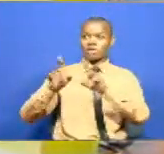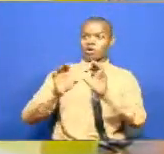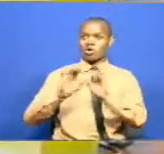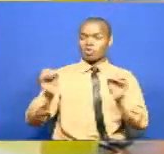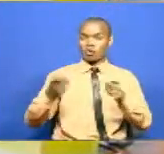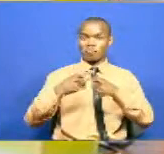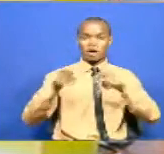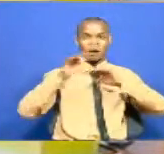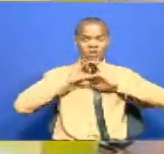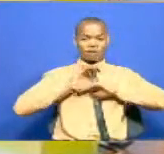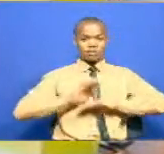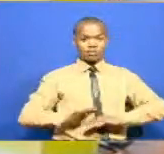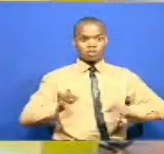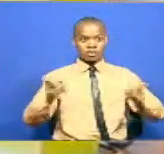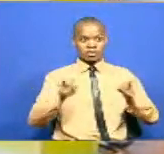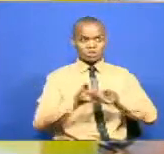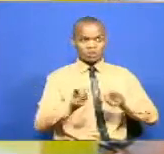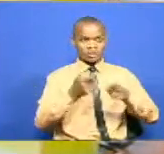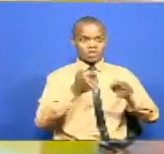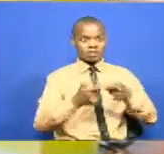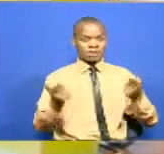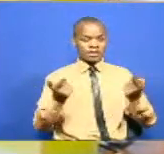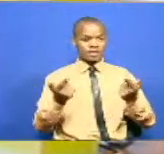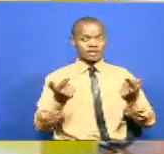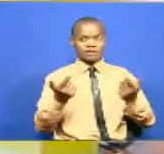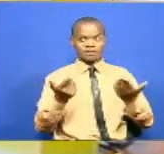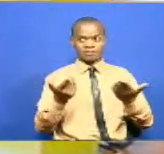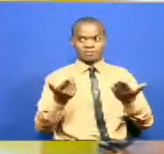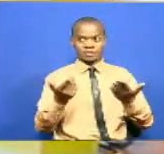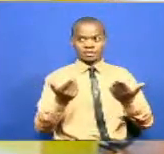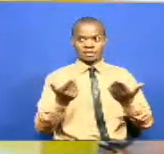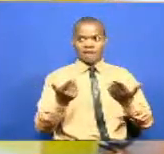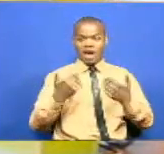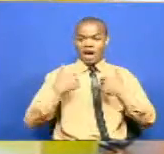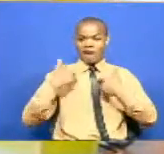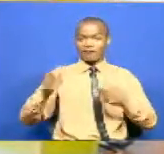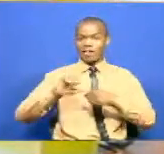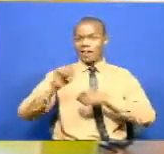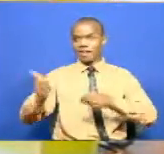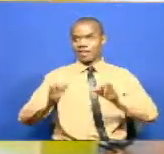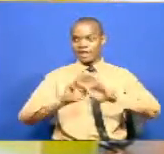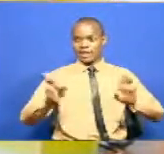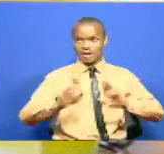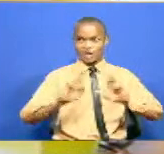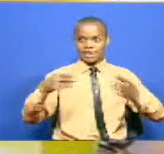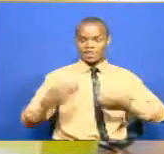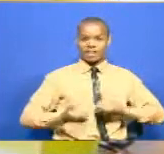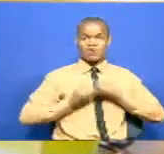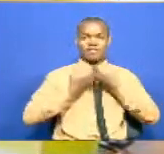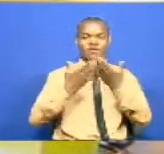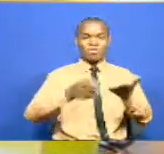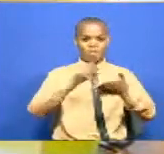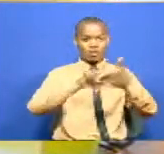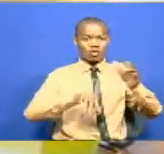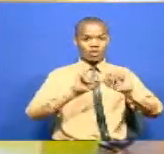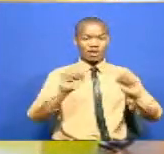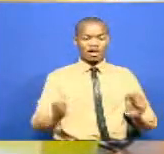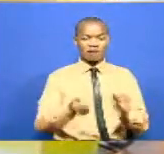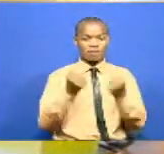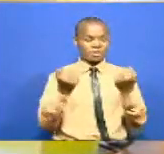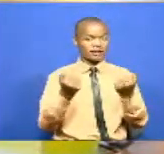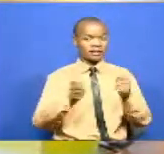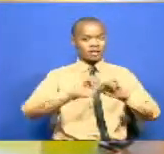kwenye likizo fupi, lakini hapa hajarika neno, manake wenzangu wako chonjo kukuletea tu yanayojiri kwenye tasnia